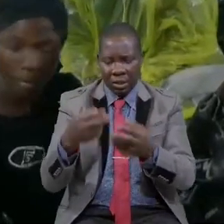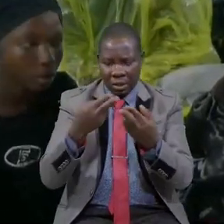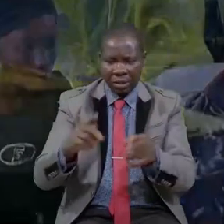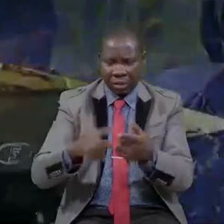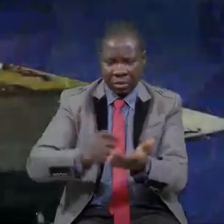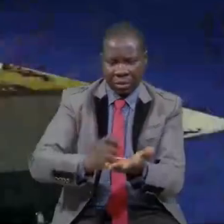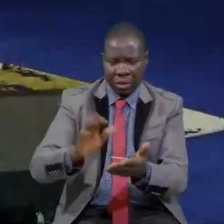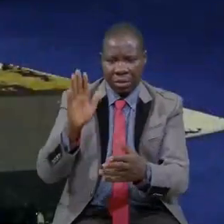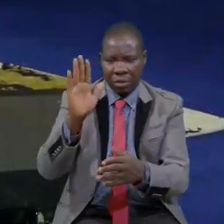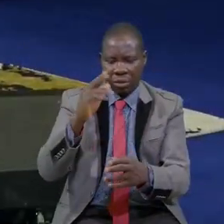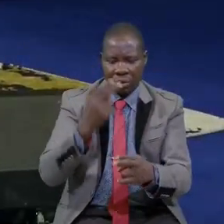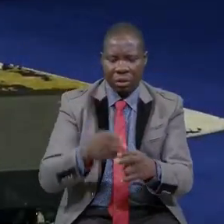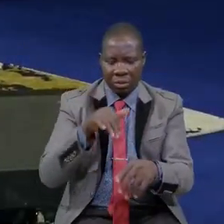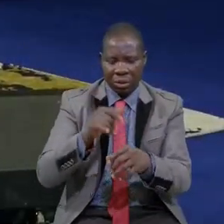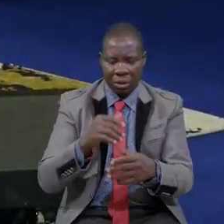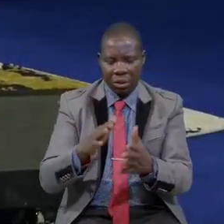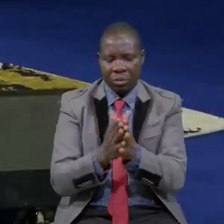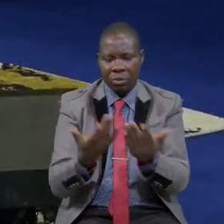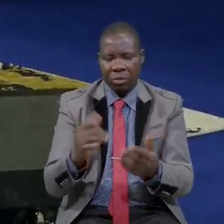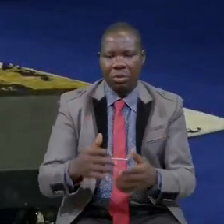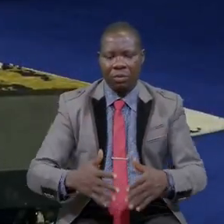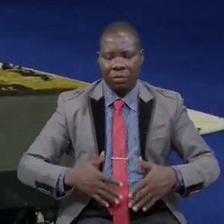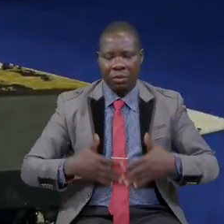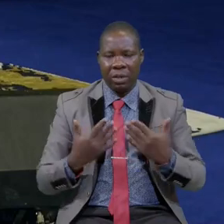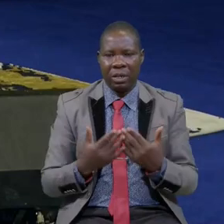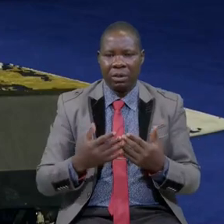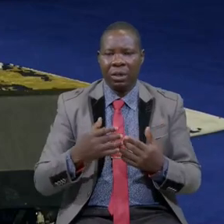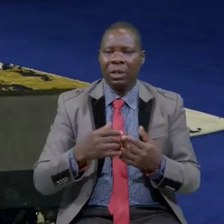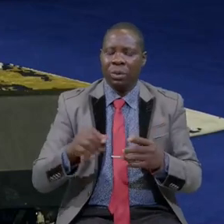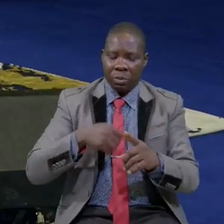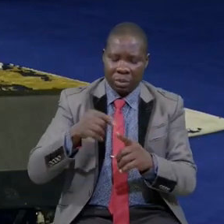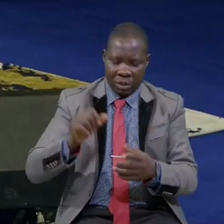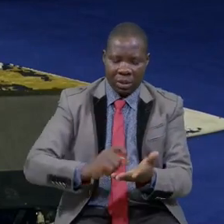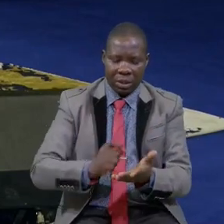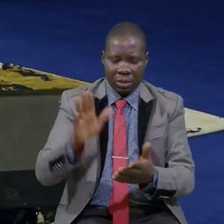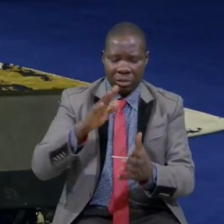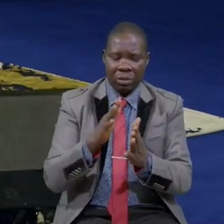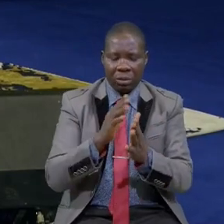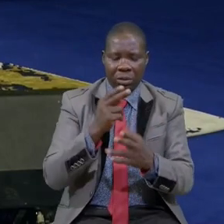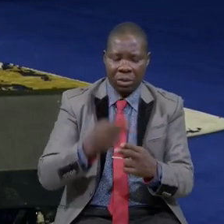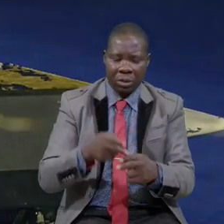Et quand il écrit ton nom dans le livre de vie, il va ôter ton nom